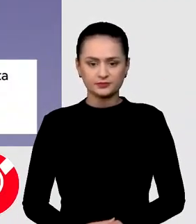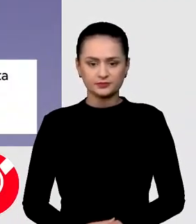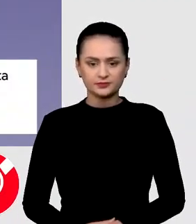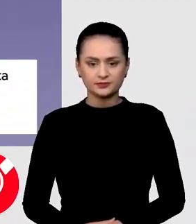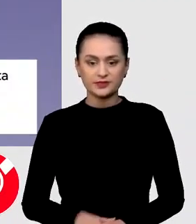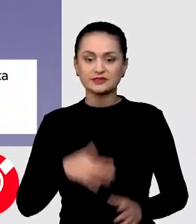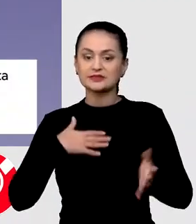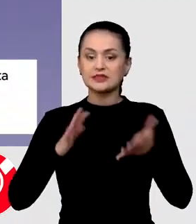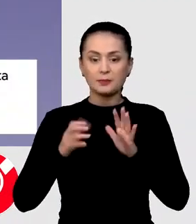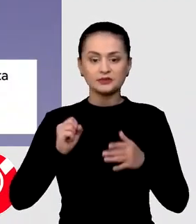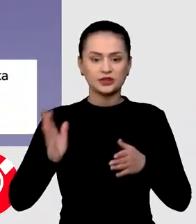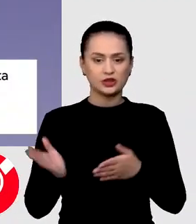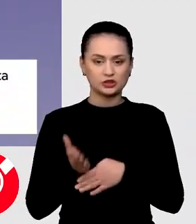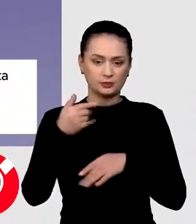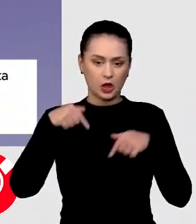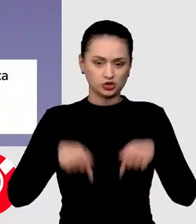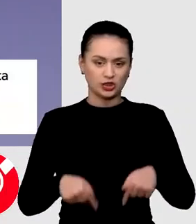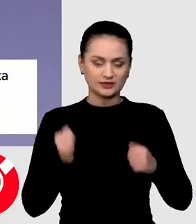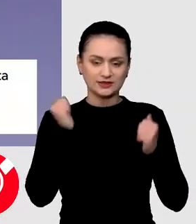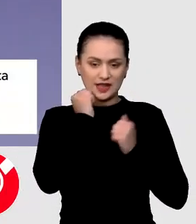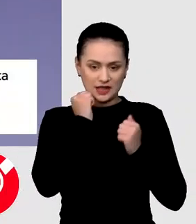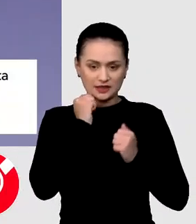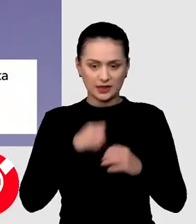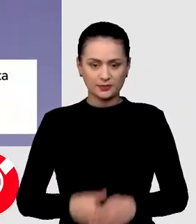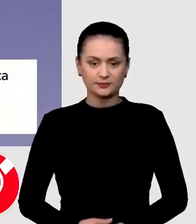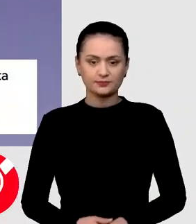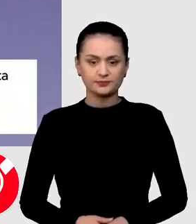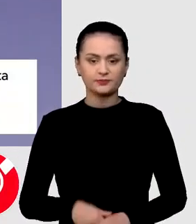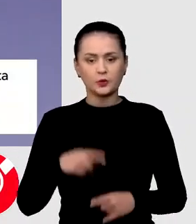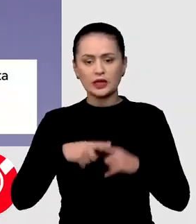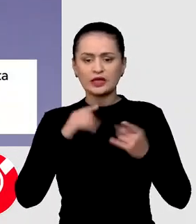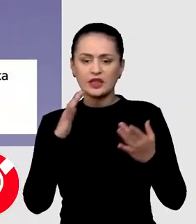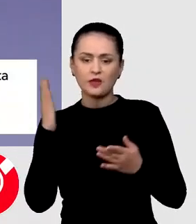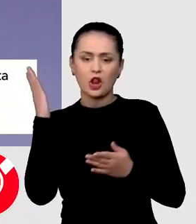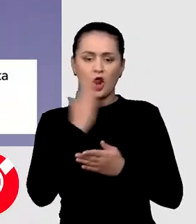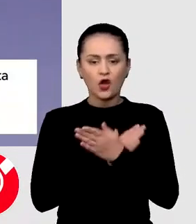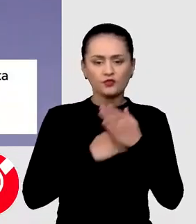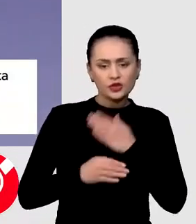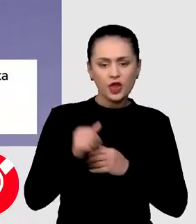Exact. Bocă am dati alea s-a viticuri,